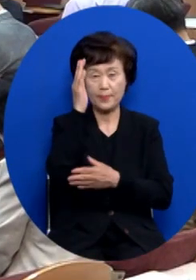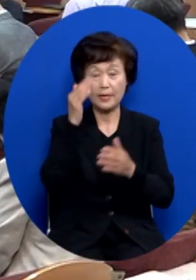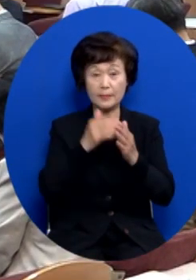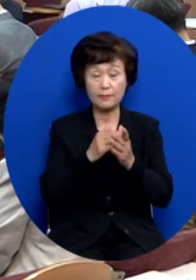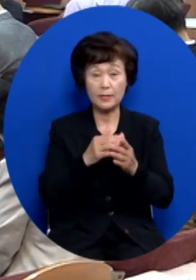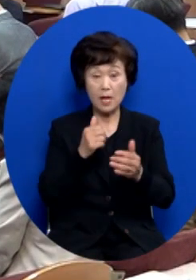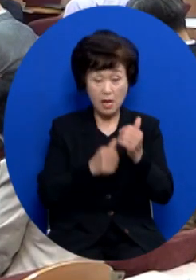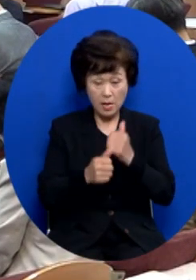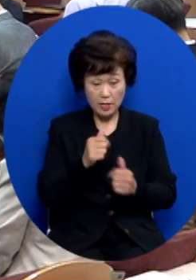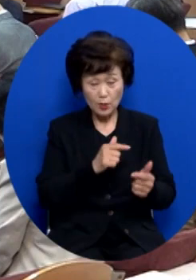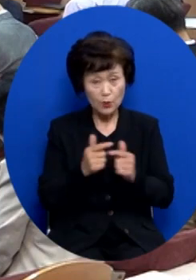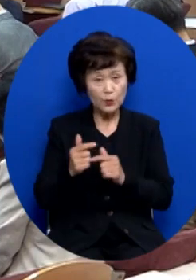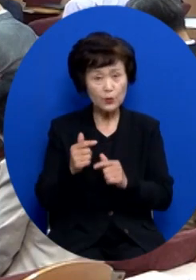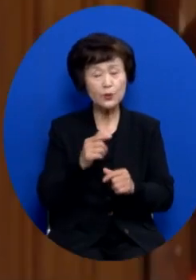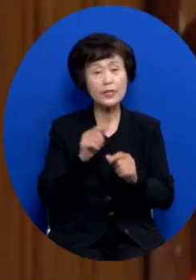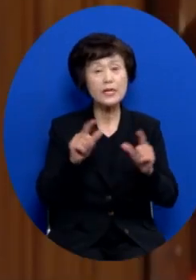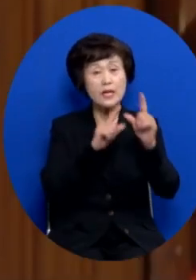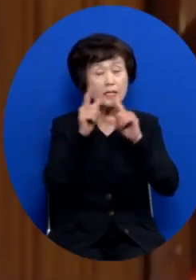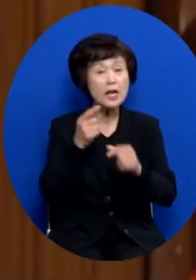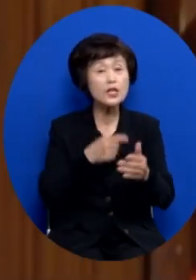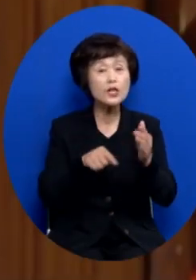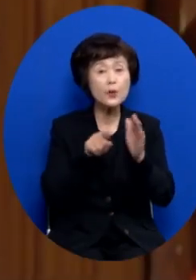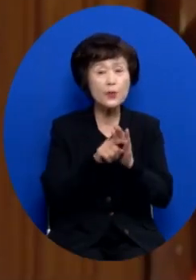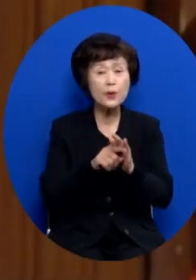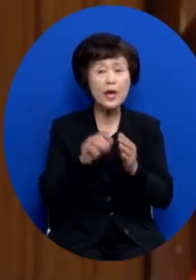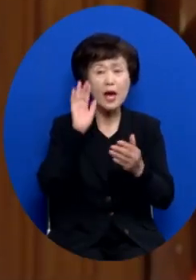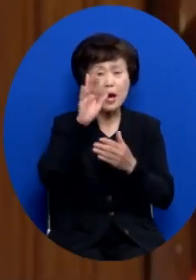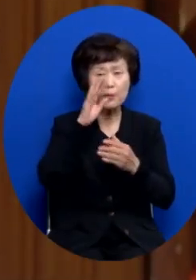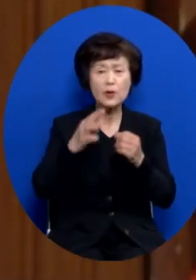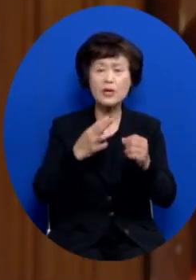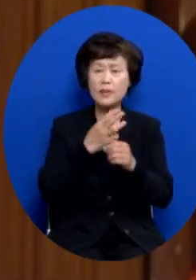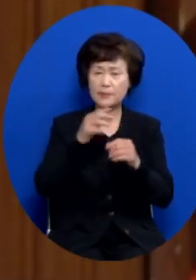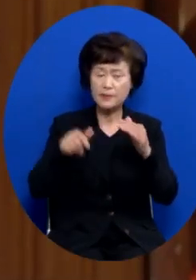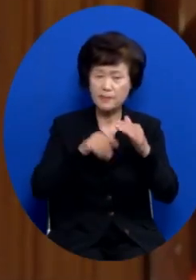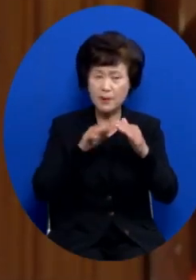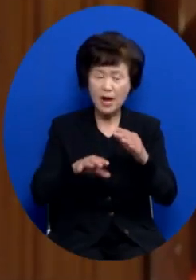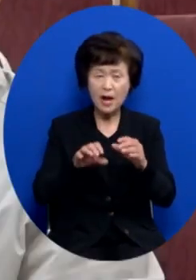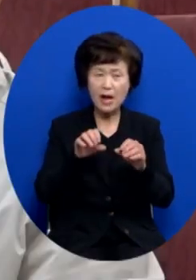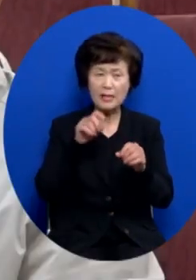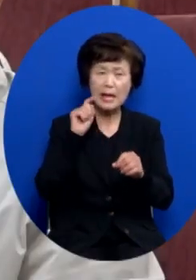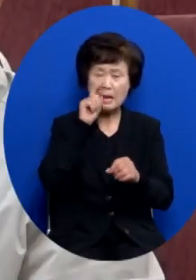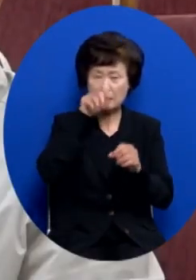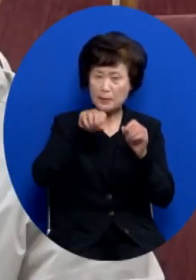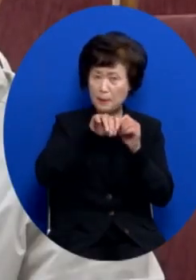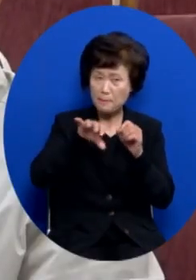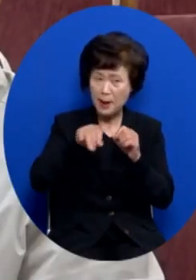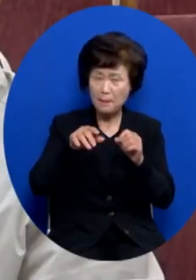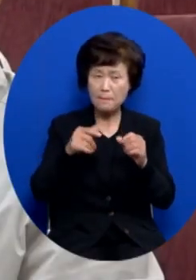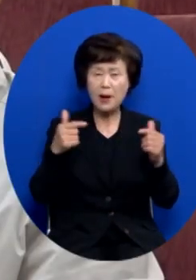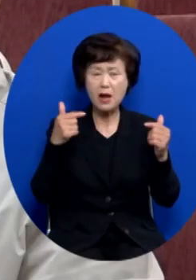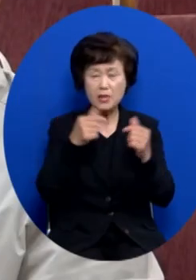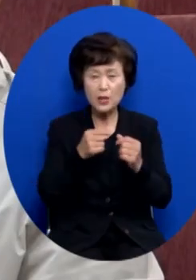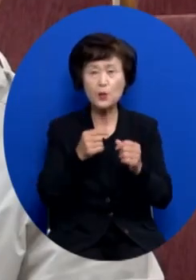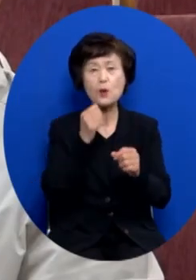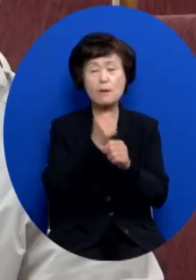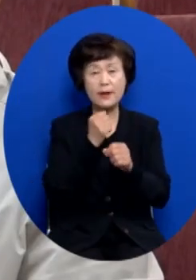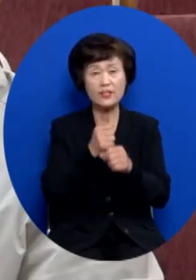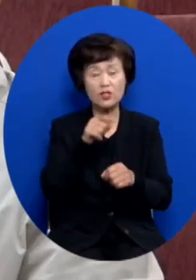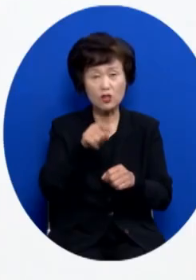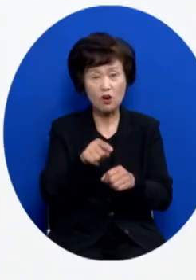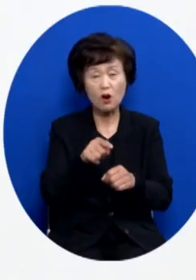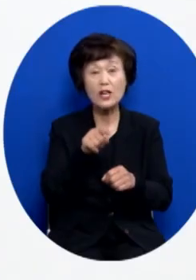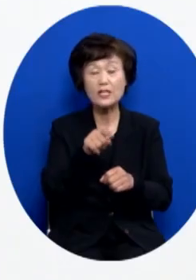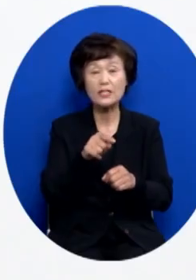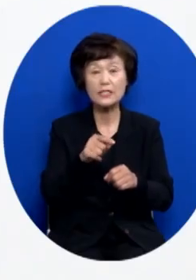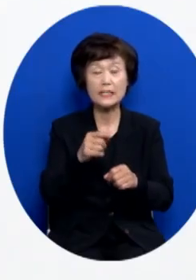위해 앞으로 30년 안에 탄소 제로 사회로 나아가야 한다며 그것이 바로 21세기의 출애굽이 될 것이라고